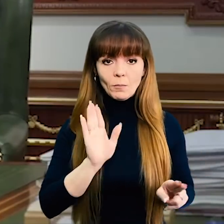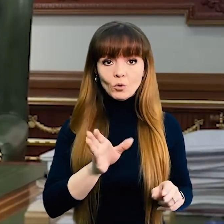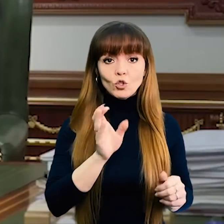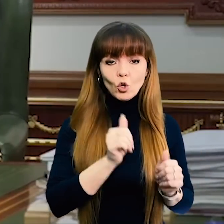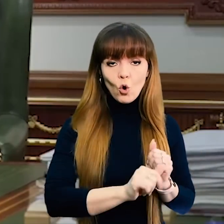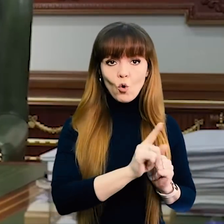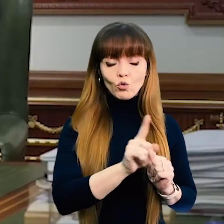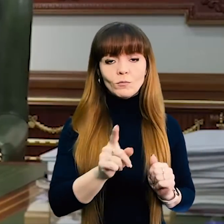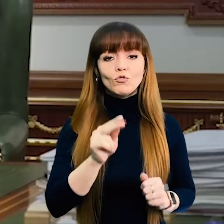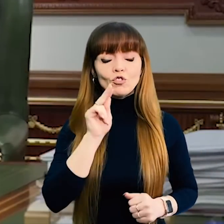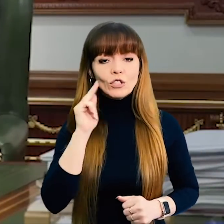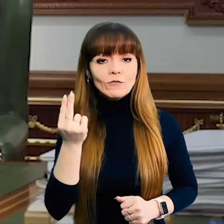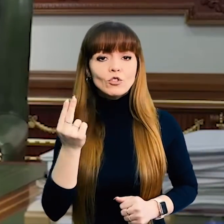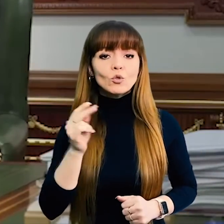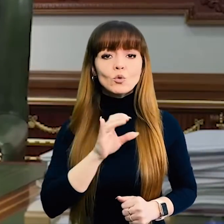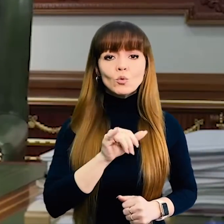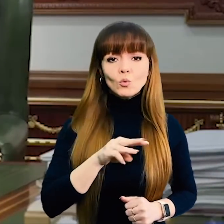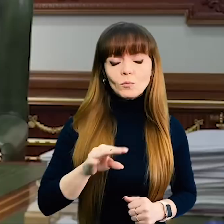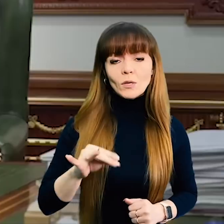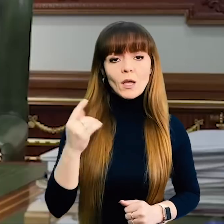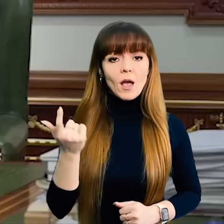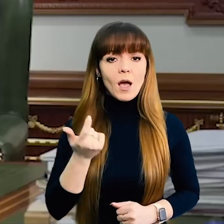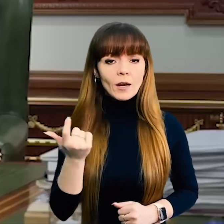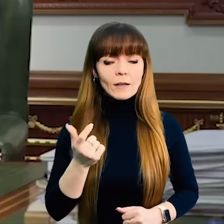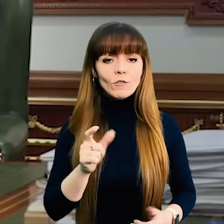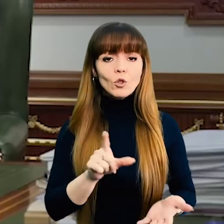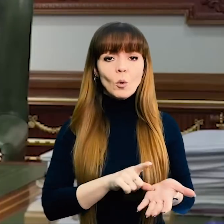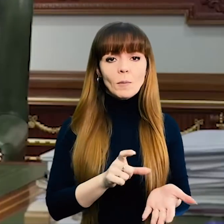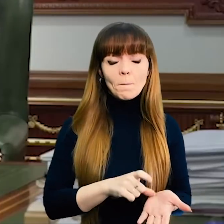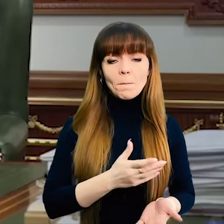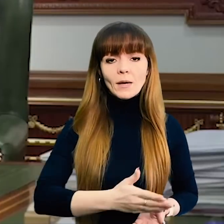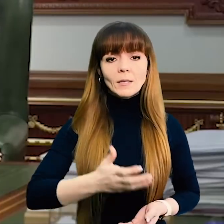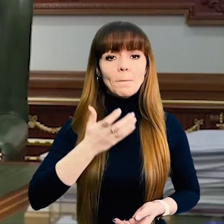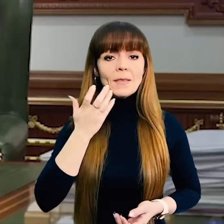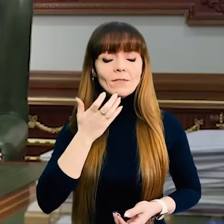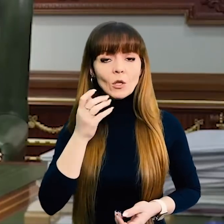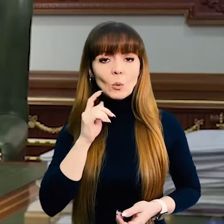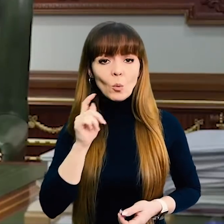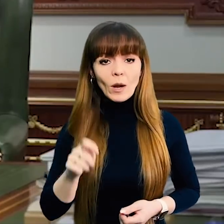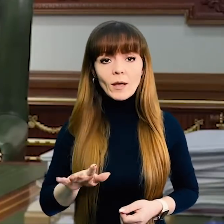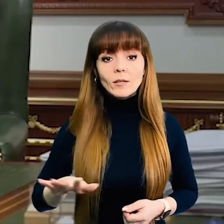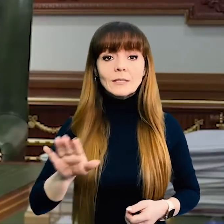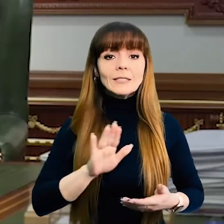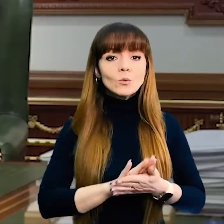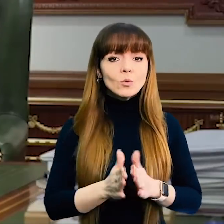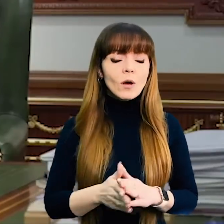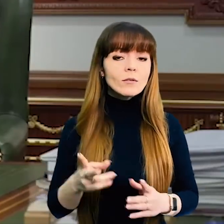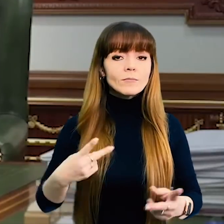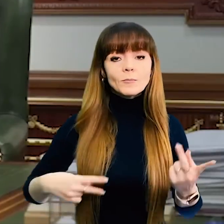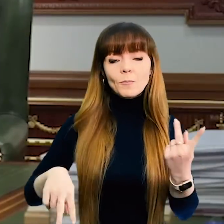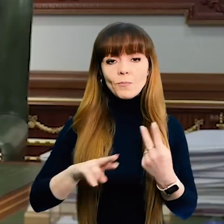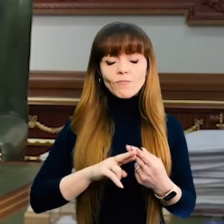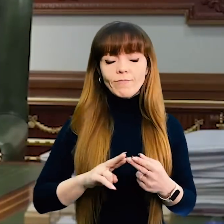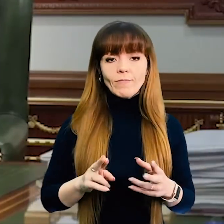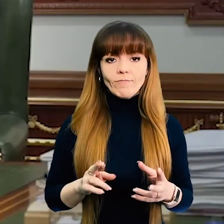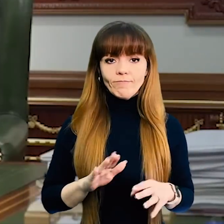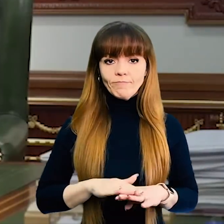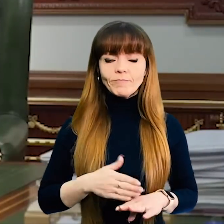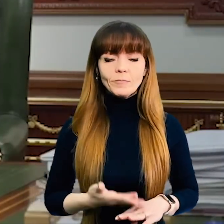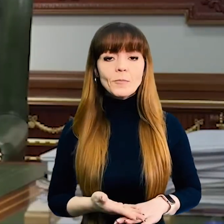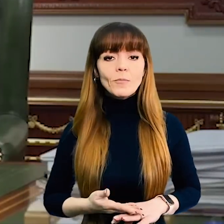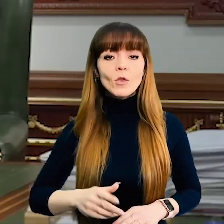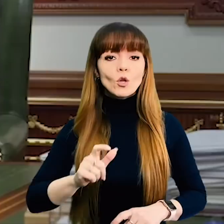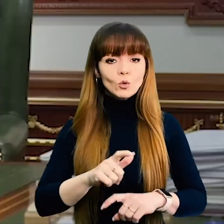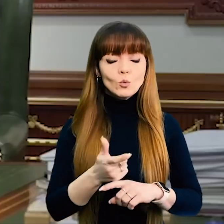з кожним. Чернігівщина, Сумщина, Харківщина – Донбас, південь України, ситуація всюди